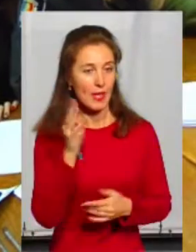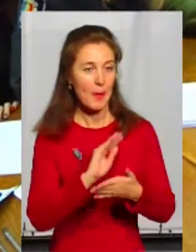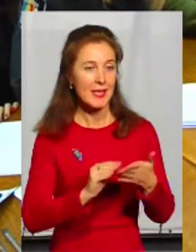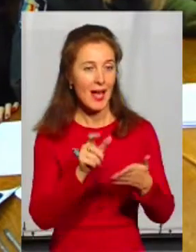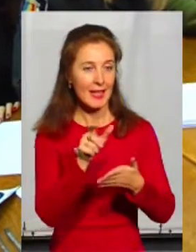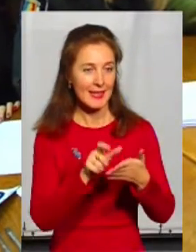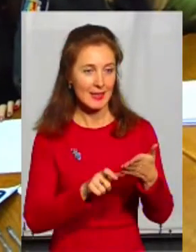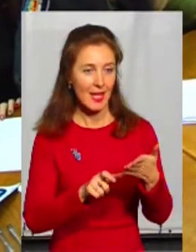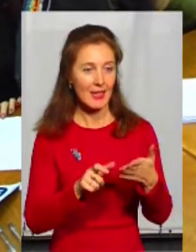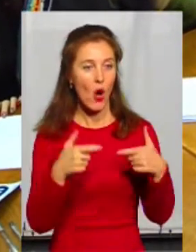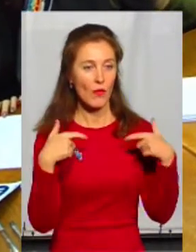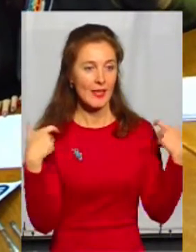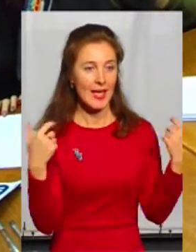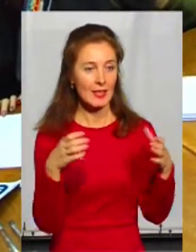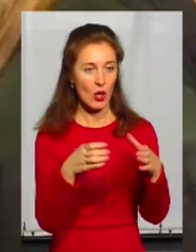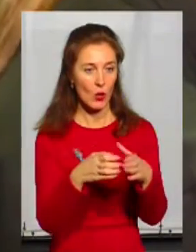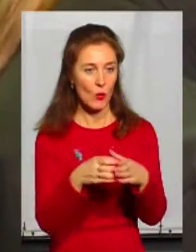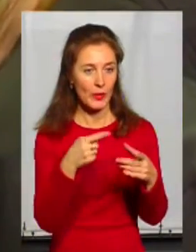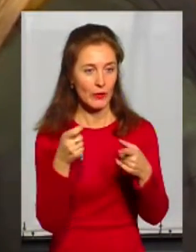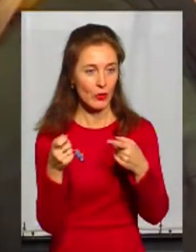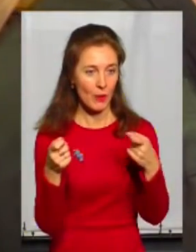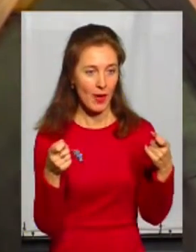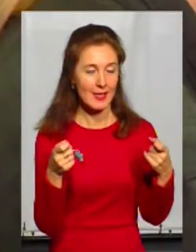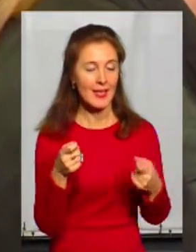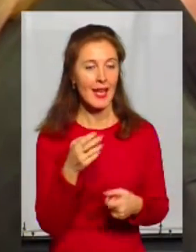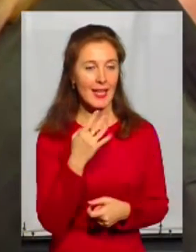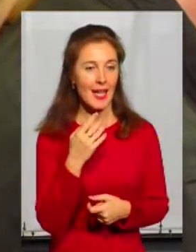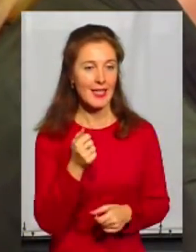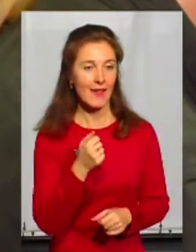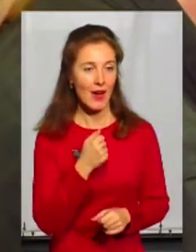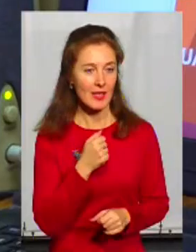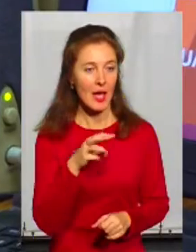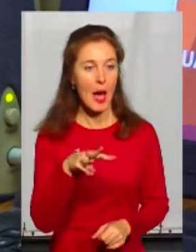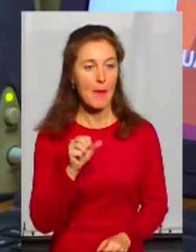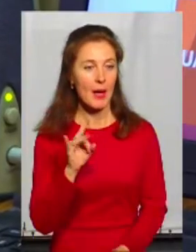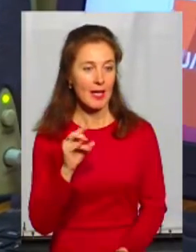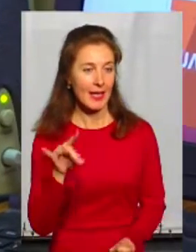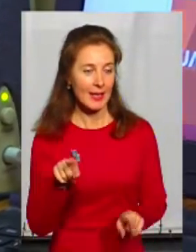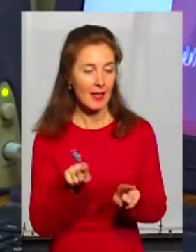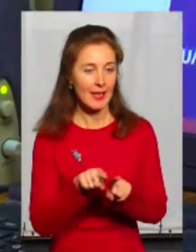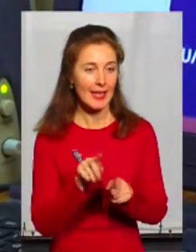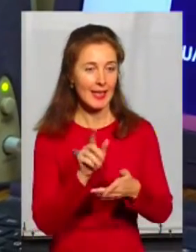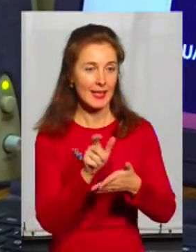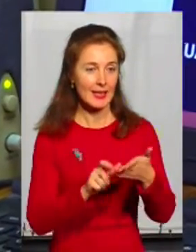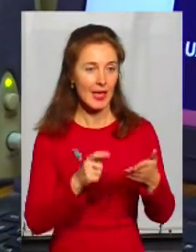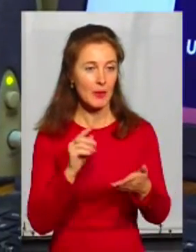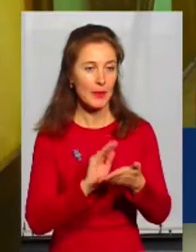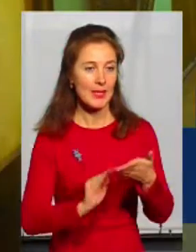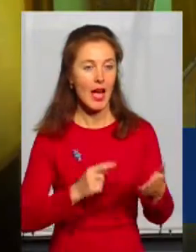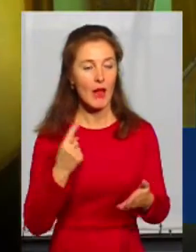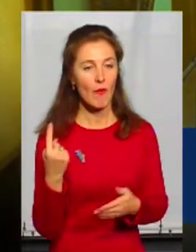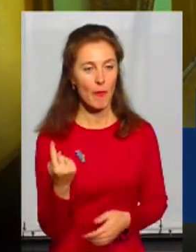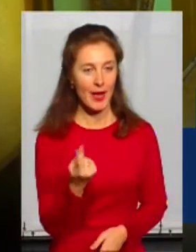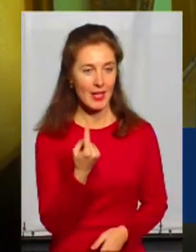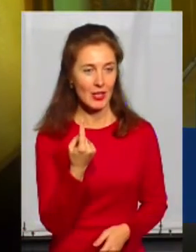єдності. Офіцерка групи інформації та комунікації Нацгвардії України Марина Березюк такий диктант писала вперше. Долучитися вирішили на